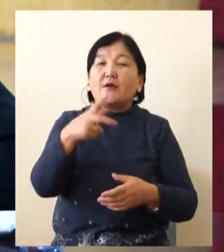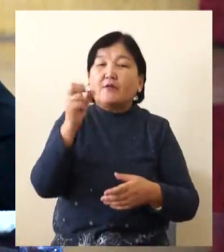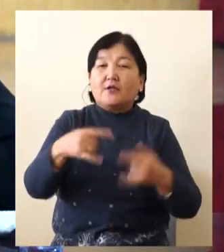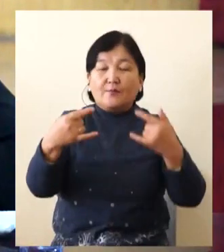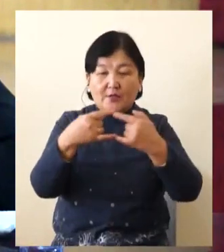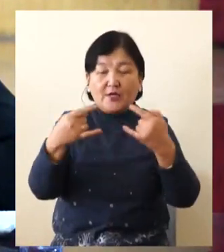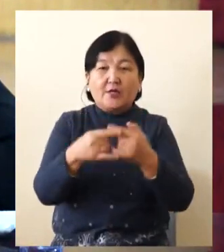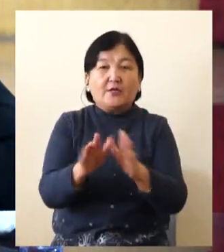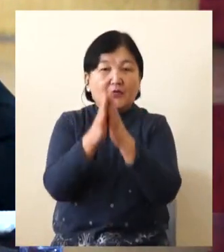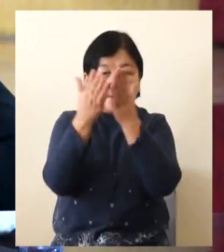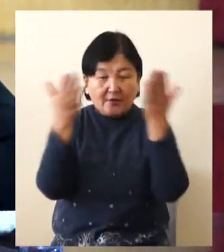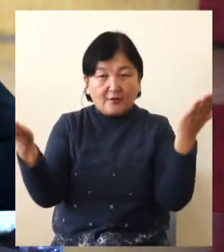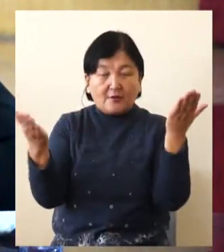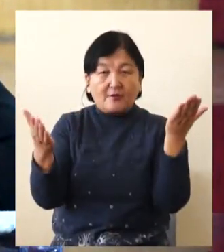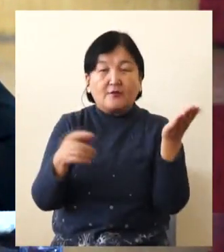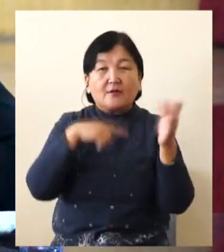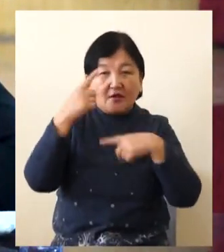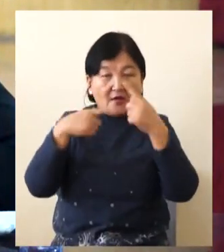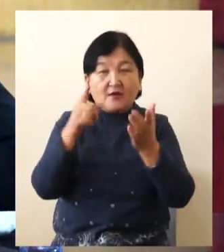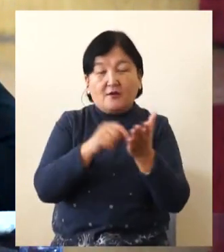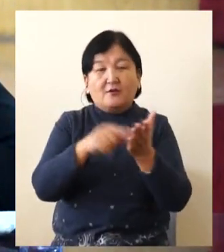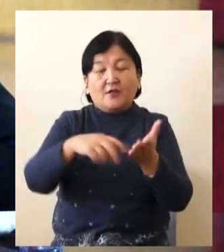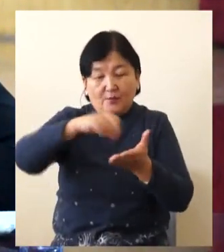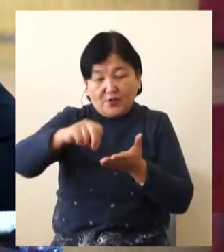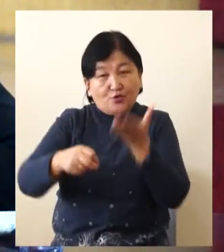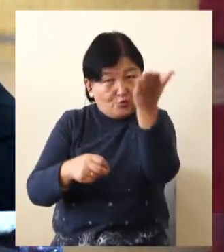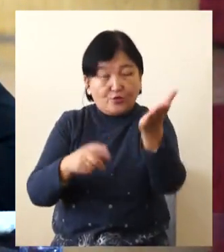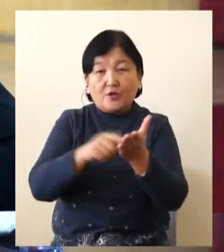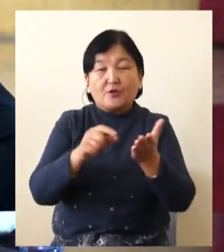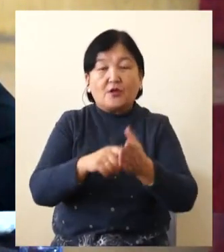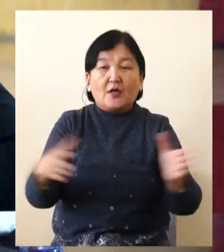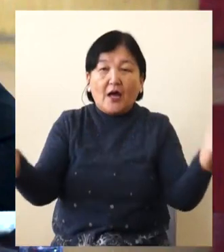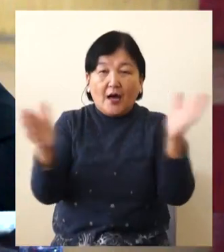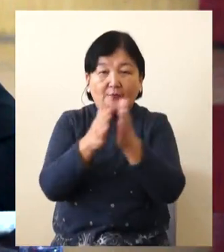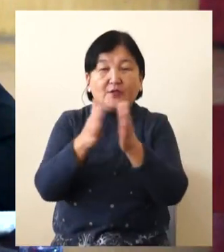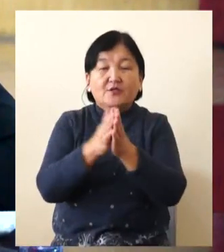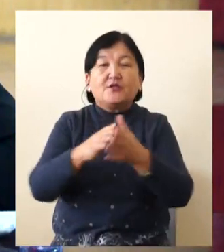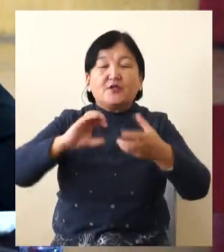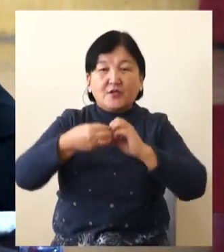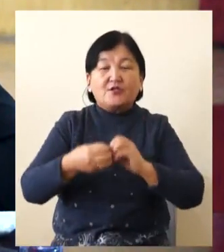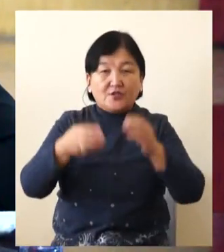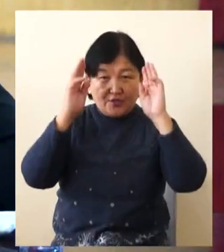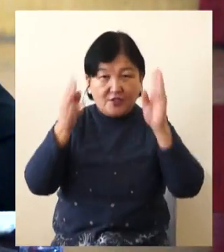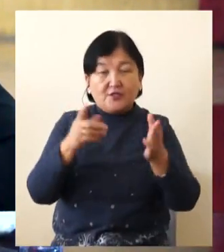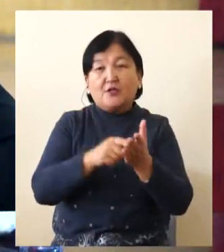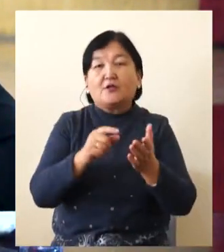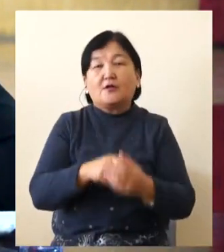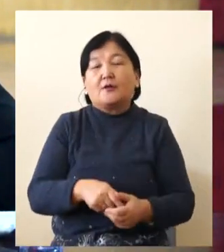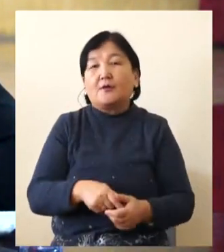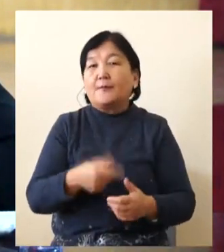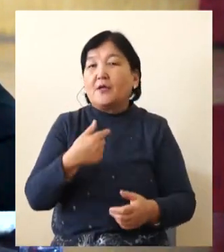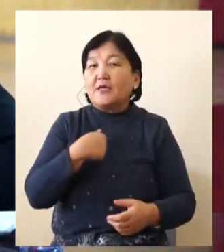хэрэгтэй. Түүнээс аль нэг хүчтэй байгууллага гаргаад энийг өөрчлөх гэж байх. Нийлж байгаа л өөрчлөлт. Би энэ жил ер нь бол